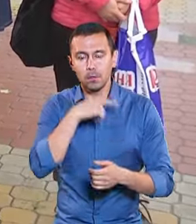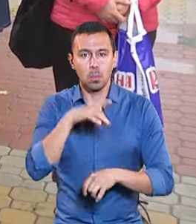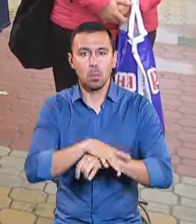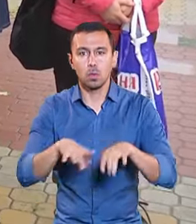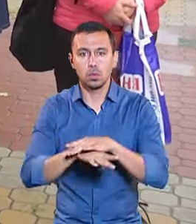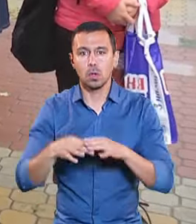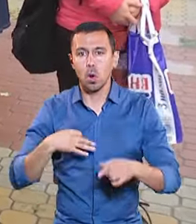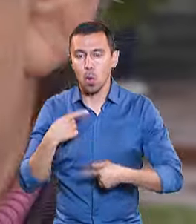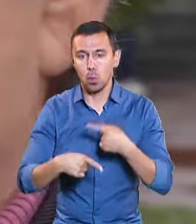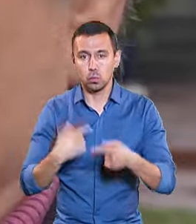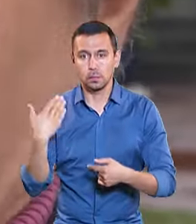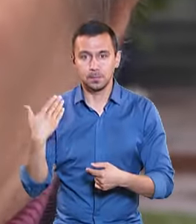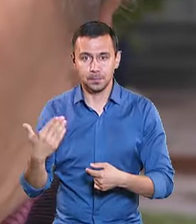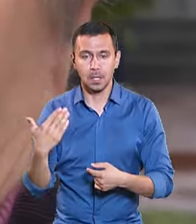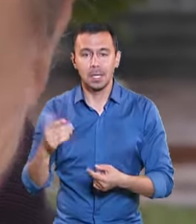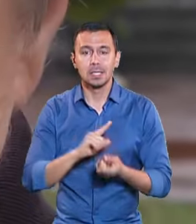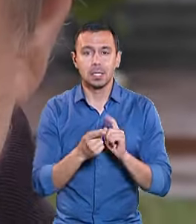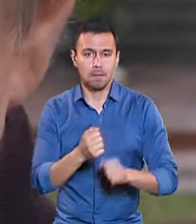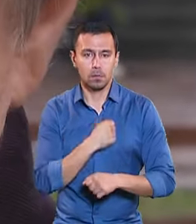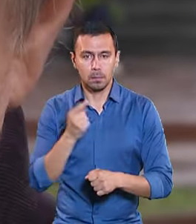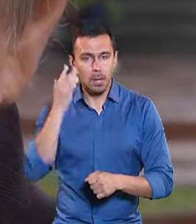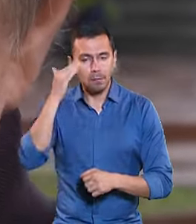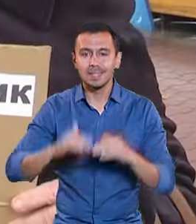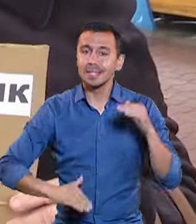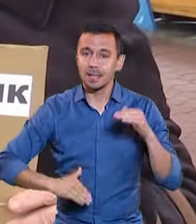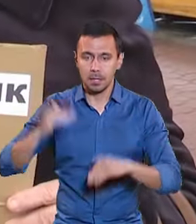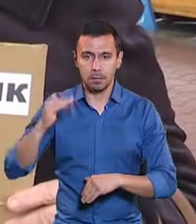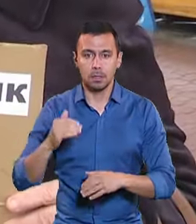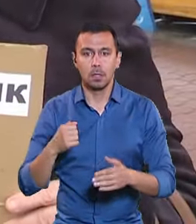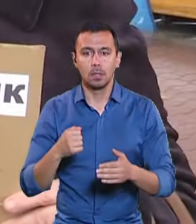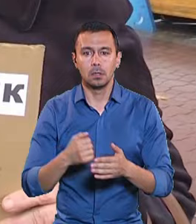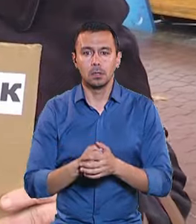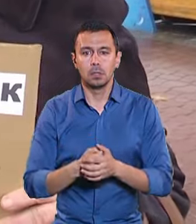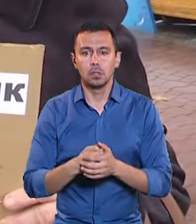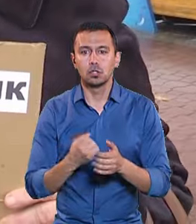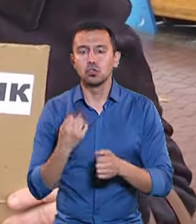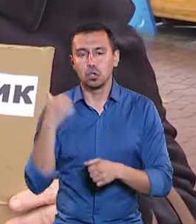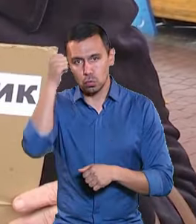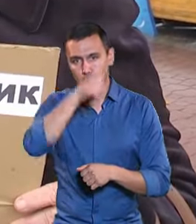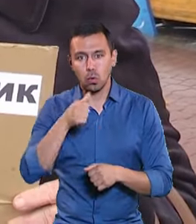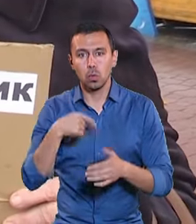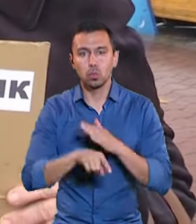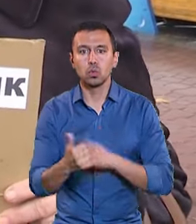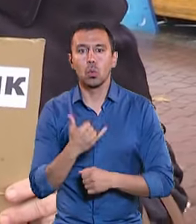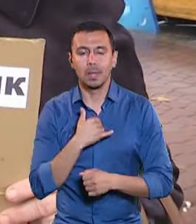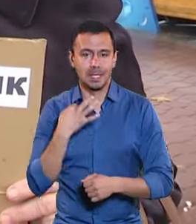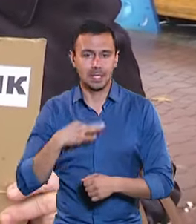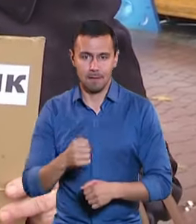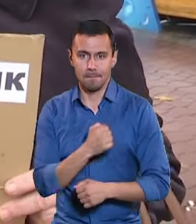онук хмельничанки Неоніли. З її слів, стати військовим він мріяв з дитинства. А для нас війна ще з 14-го року, тому що в мене